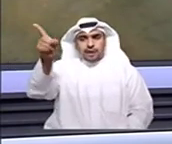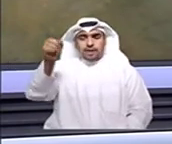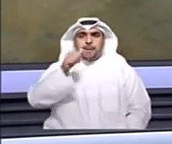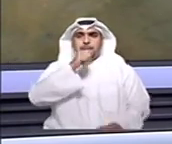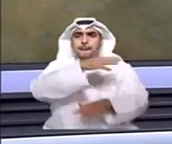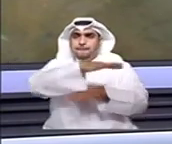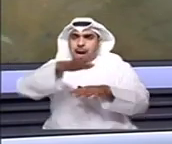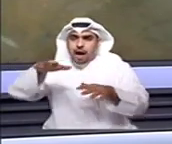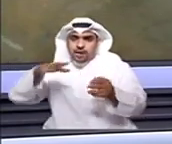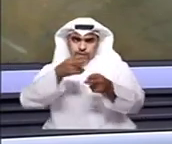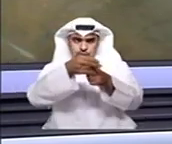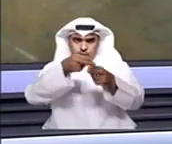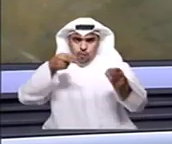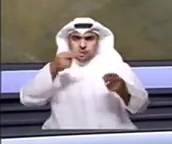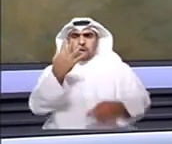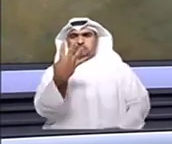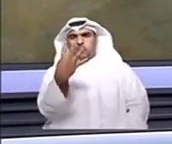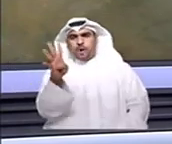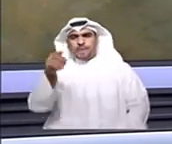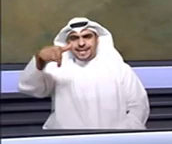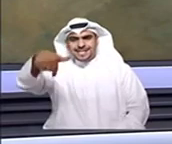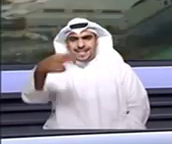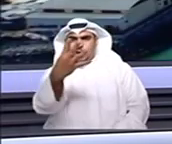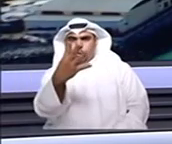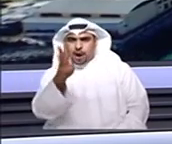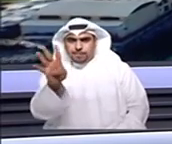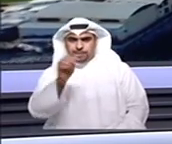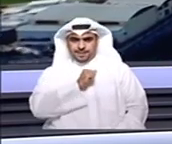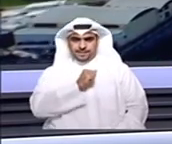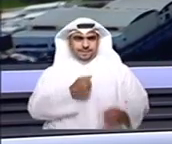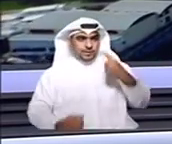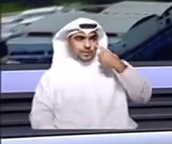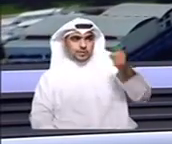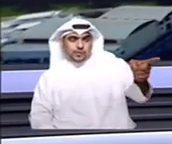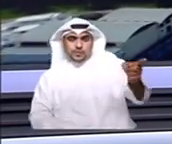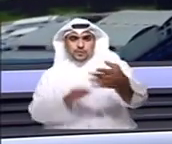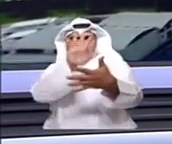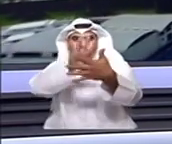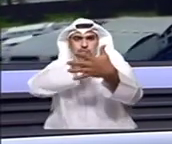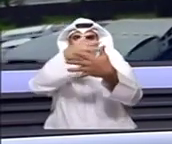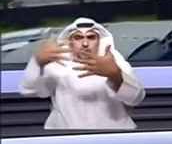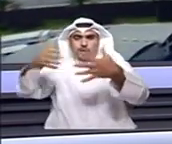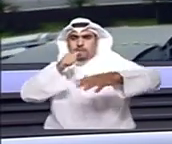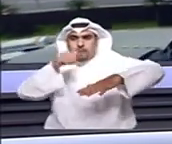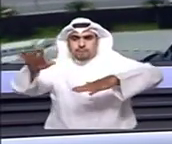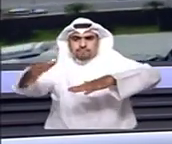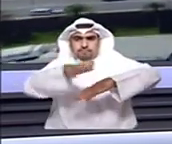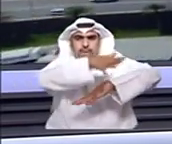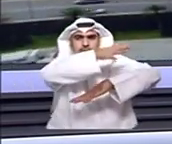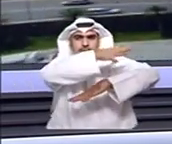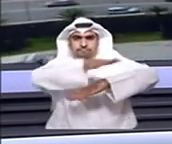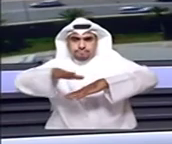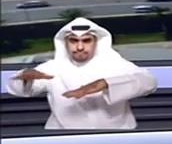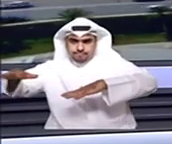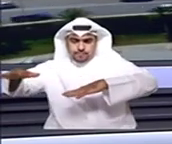متفاوتة ما بين 45 إلى 46 درجة مئوية. الأجواء البحرية بشكل عام خلال 24 ساعة القادمة غير مناسبة لأي نشاط